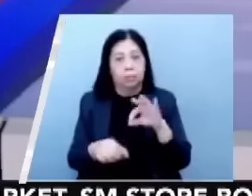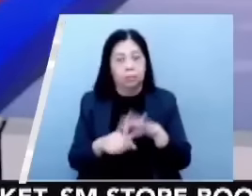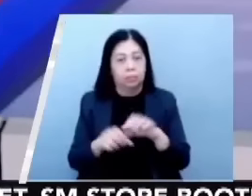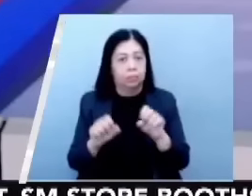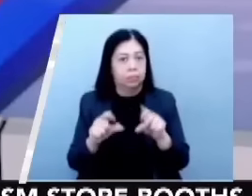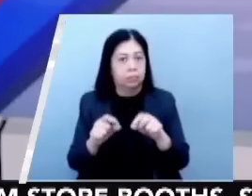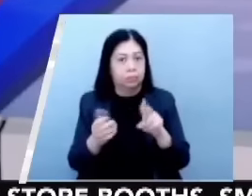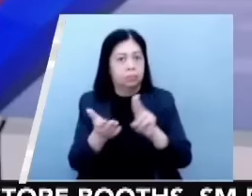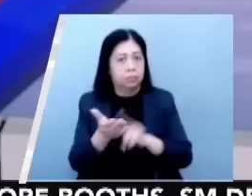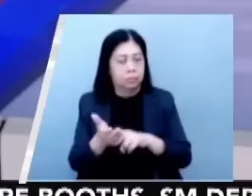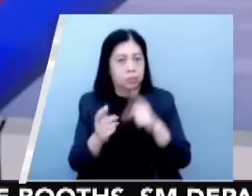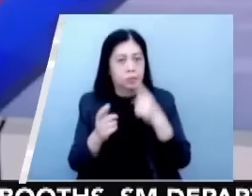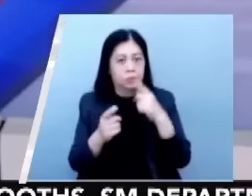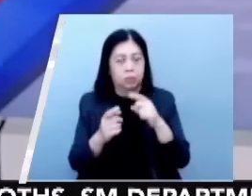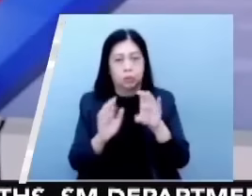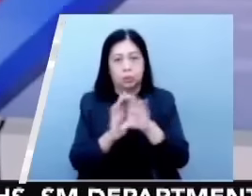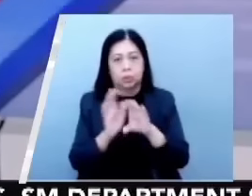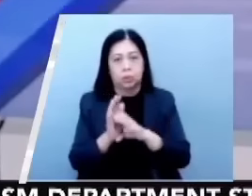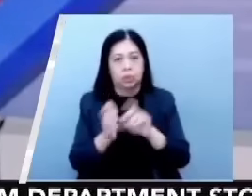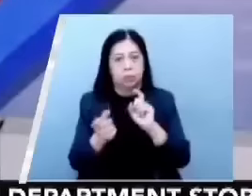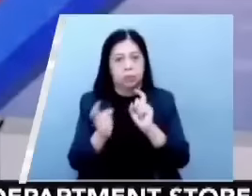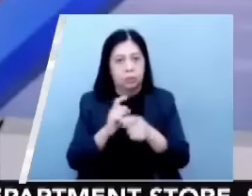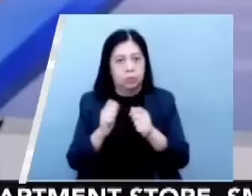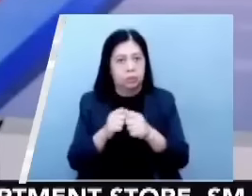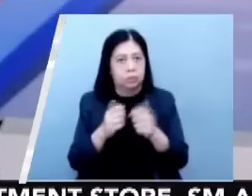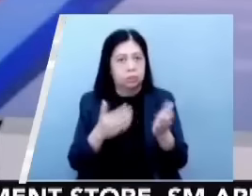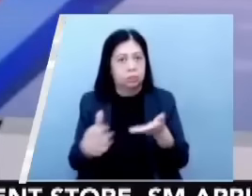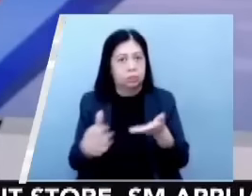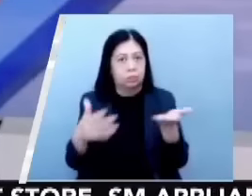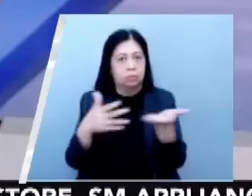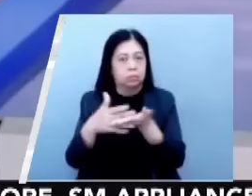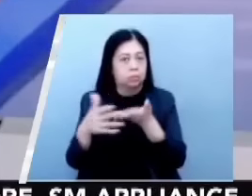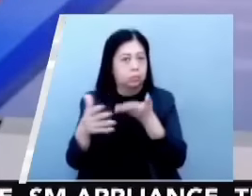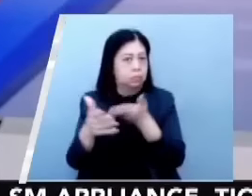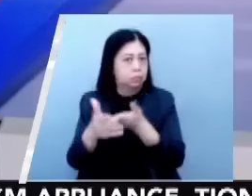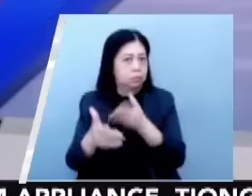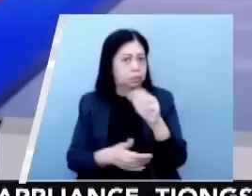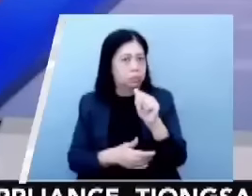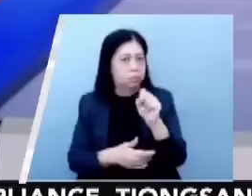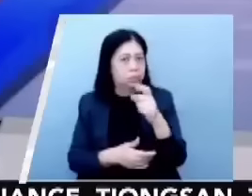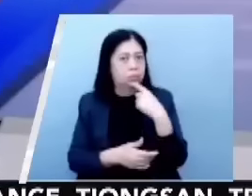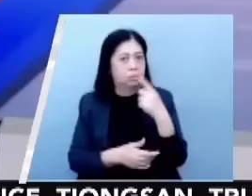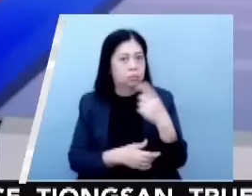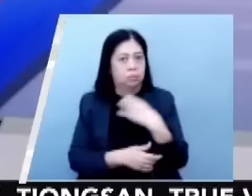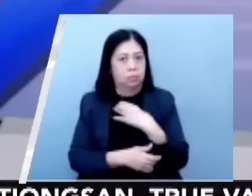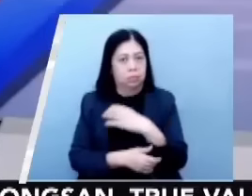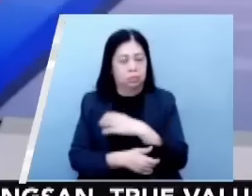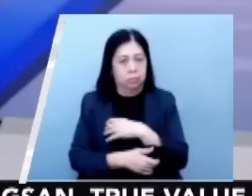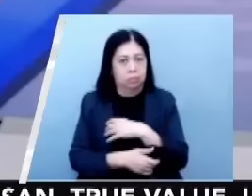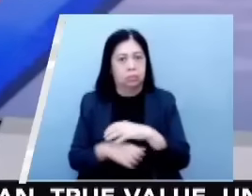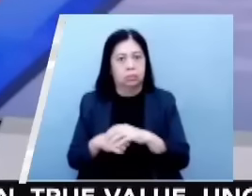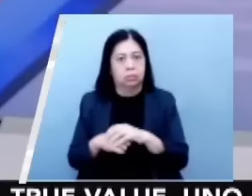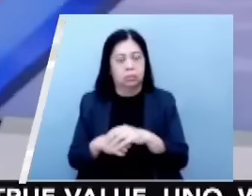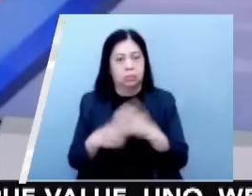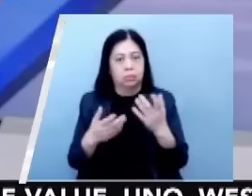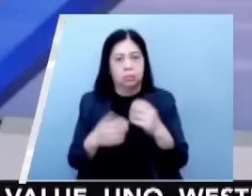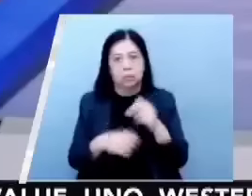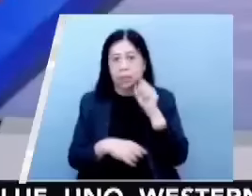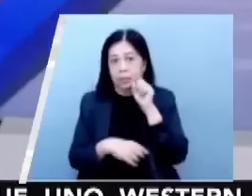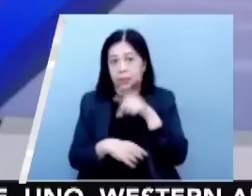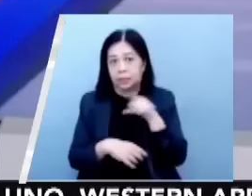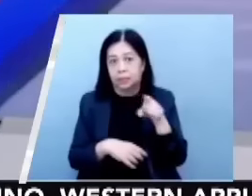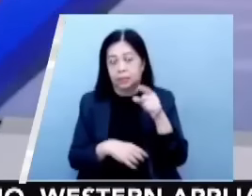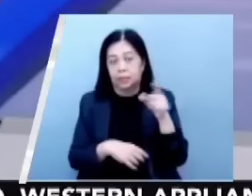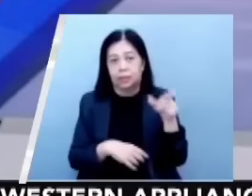po sa charter change ay binabalak sampahan ng reklamo ayon sa isang mambabatas. Ang kapatid naman ng Pangulo na si Senadora Amy